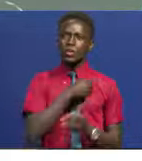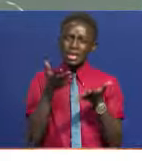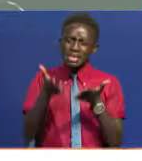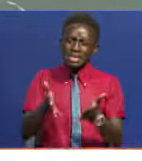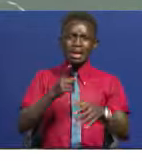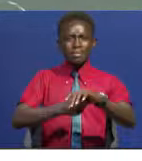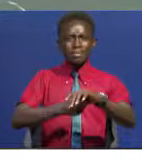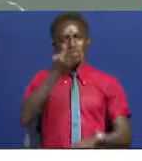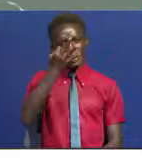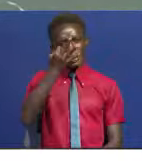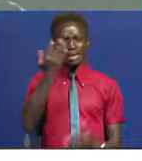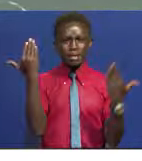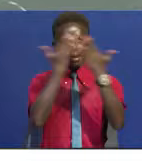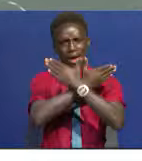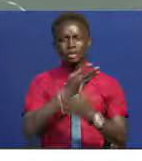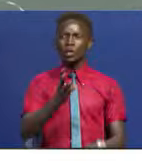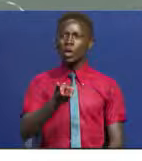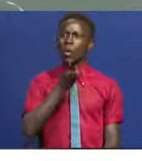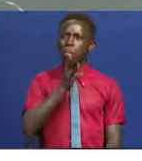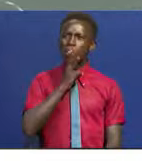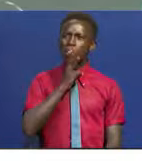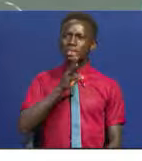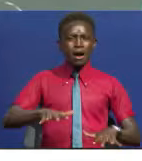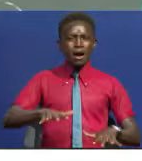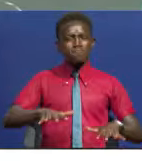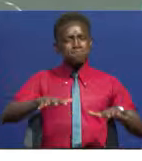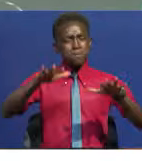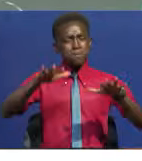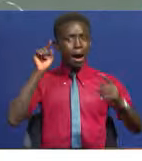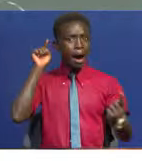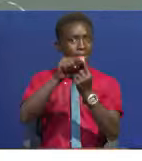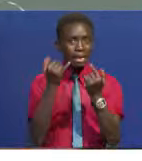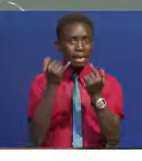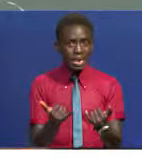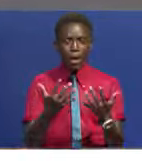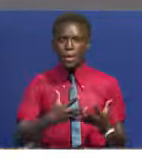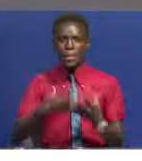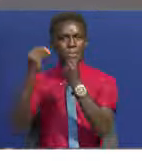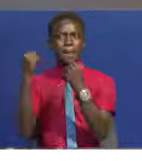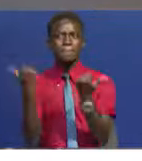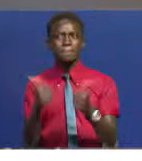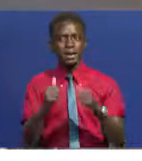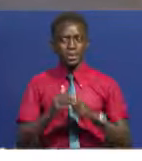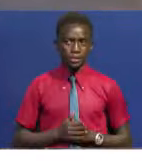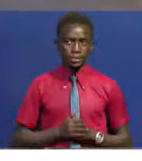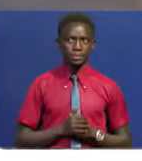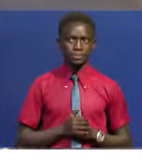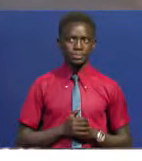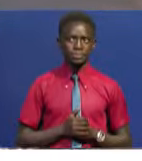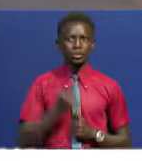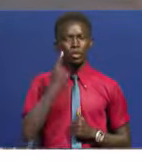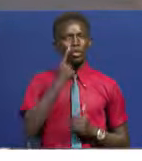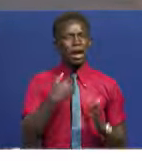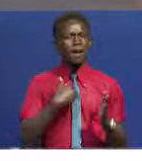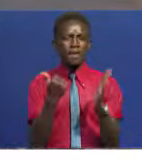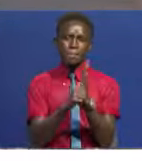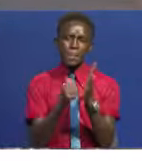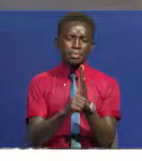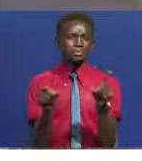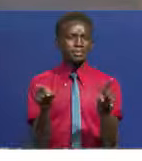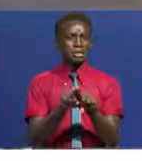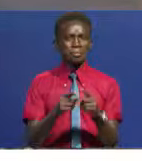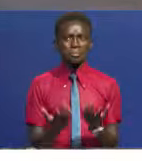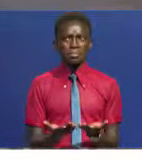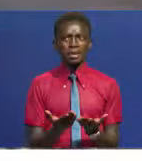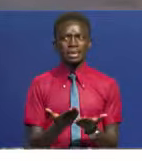hapa imekunywa maji. Paka saa hii hatujatoka, bado tujajitahidi. Tatizo kwa hata wenye wanaenda class, kama kuna